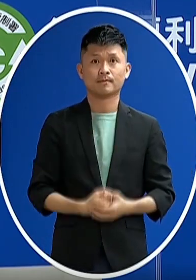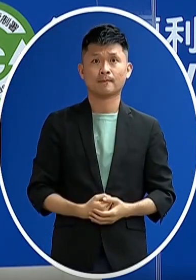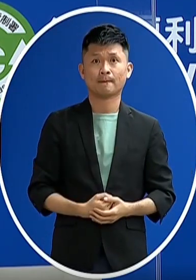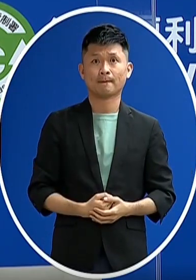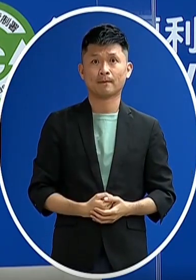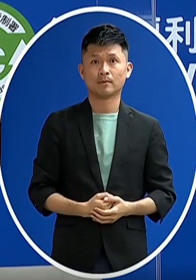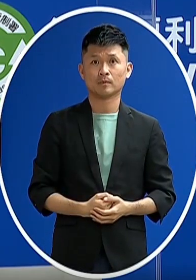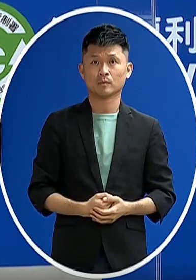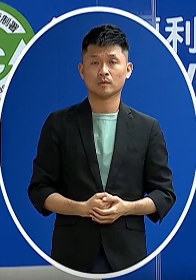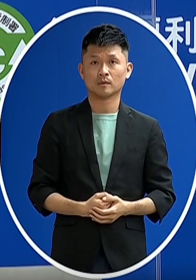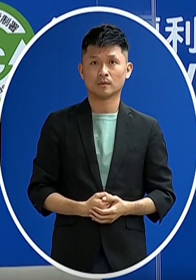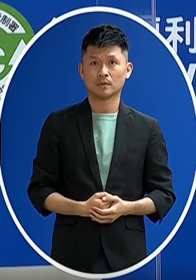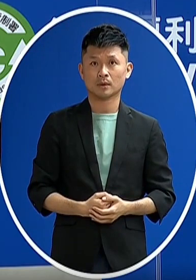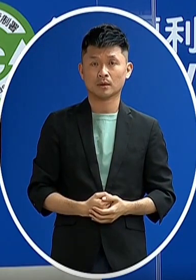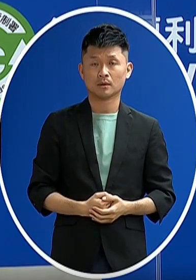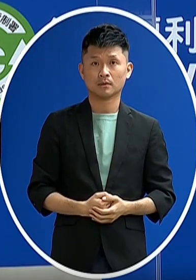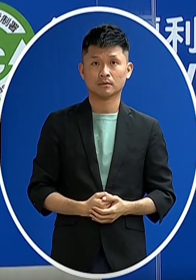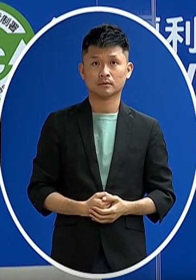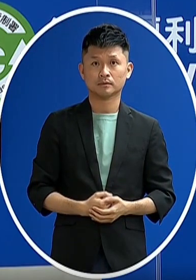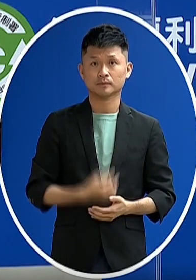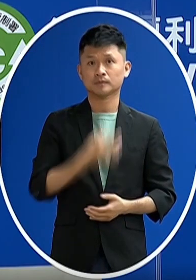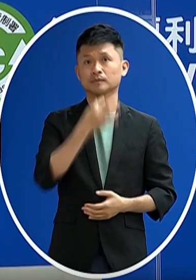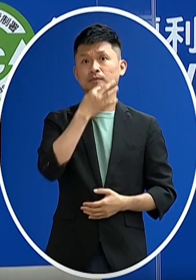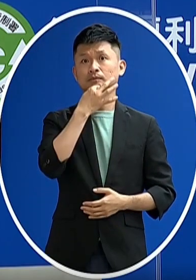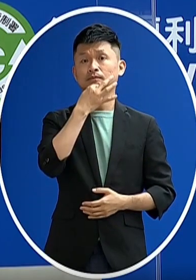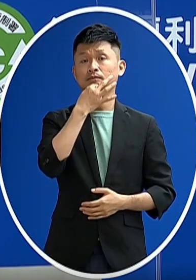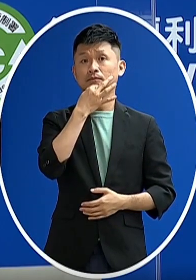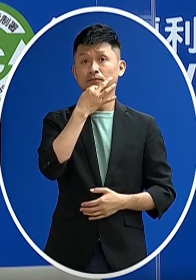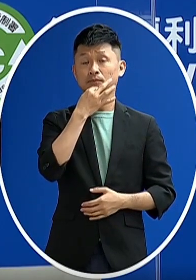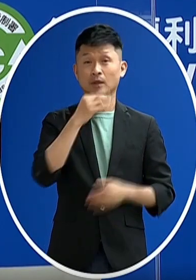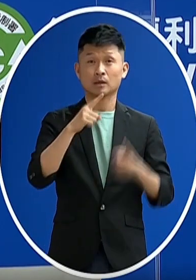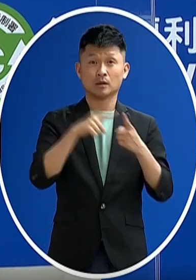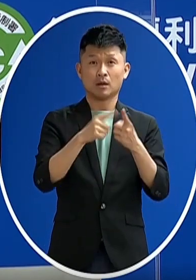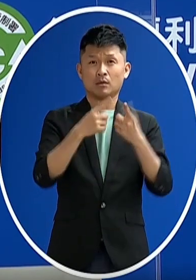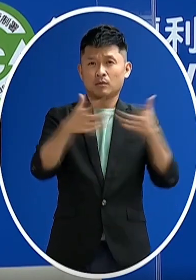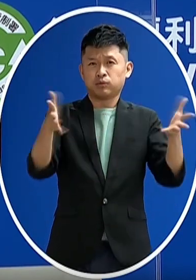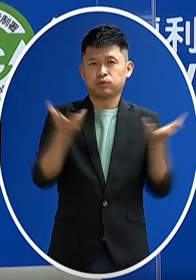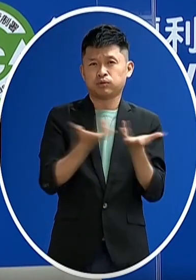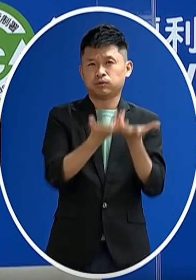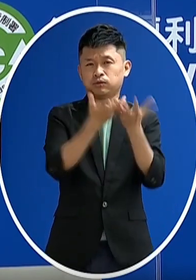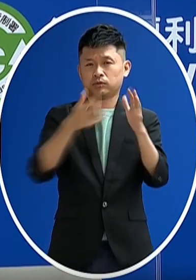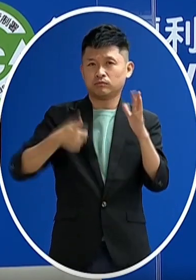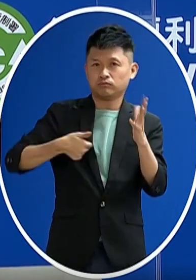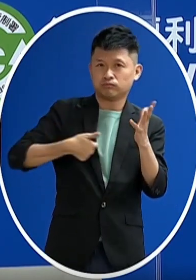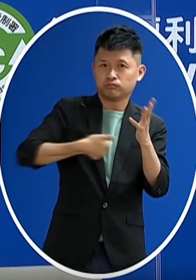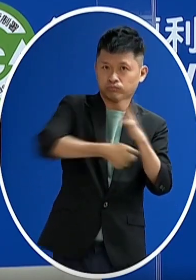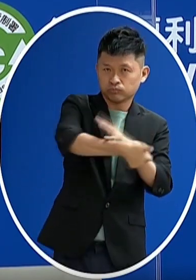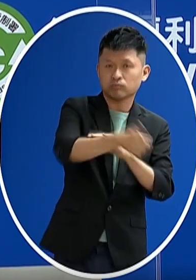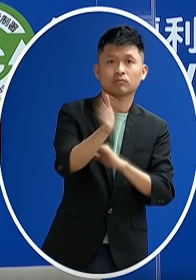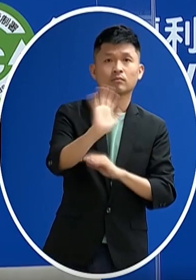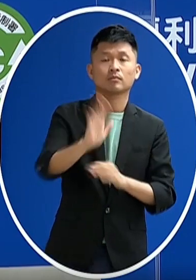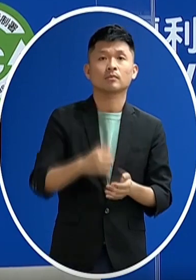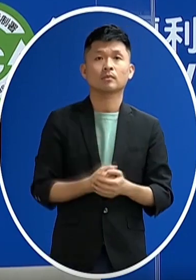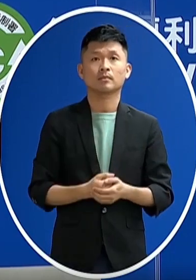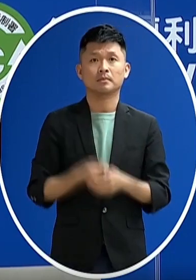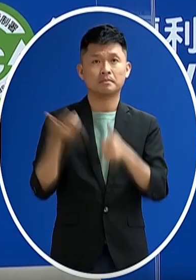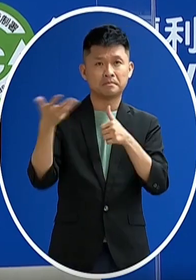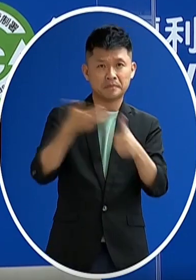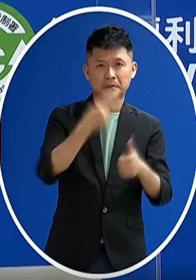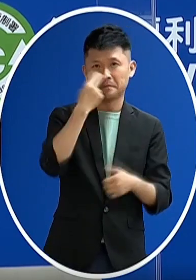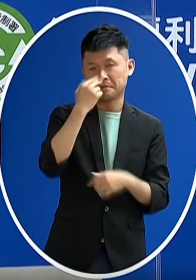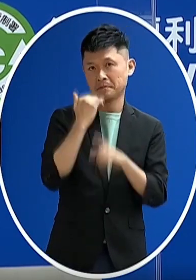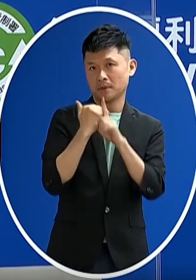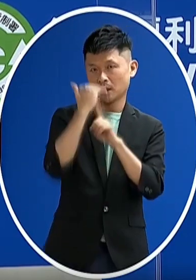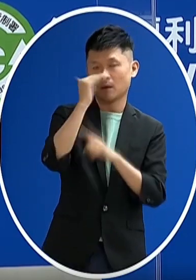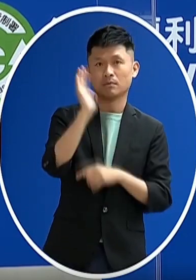那对于就是说避免我们要求避免出入人多拥挤的场所，高感染传播风险